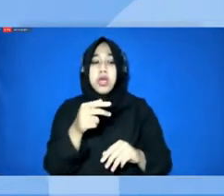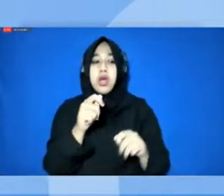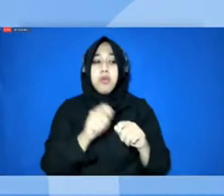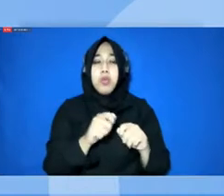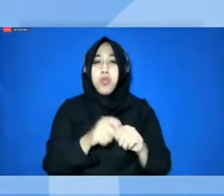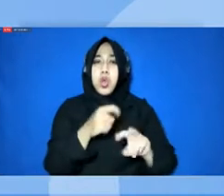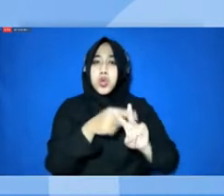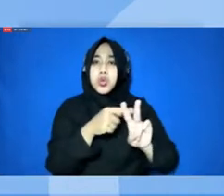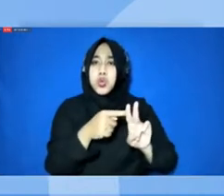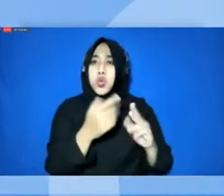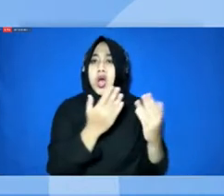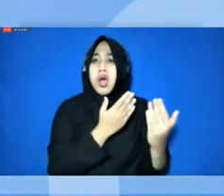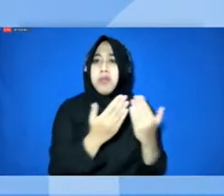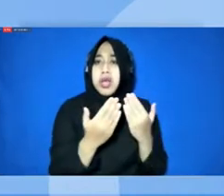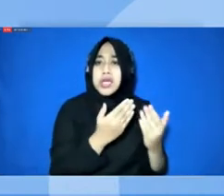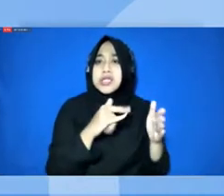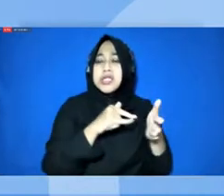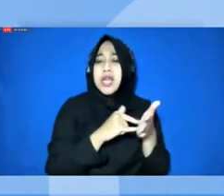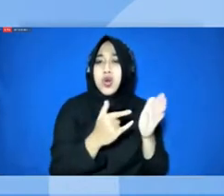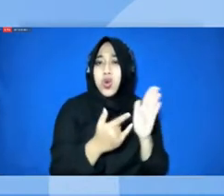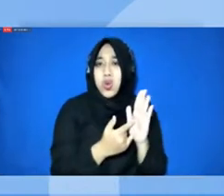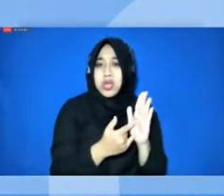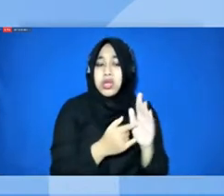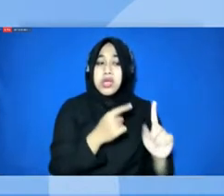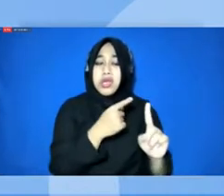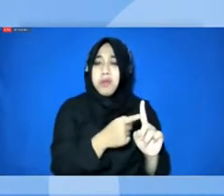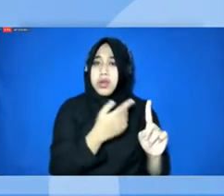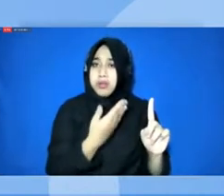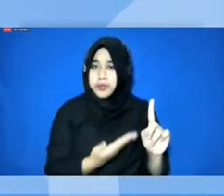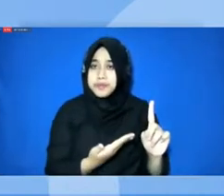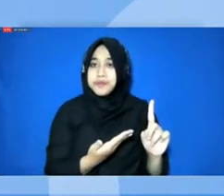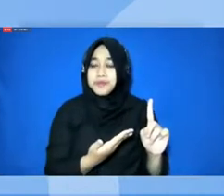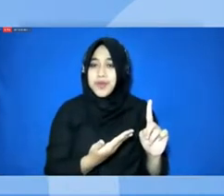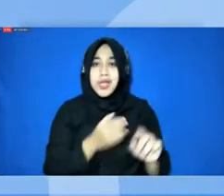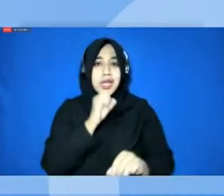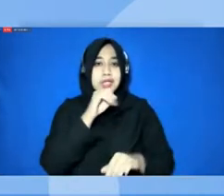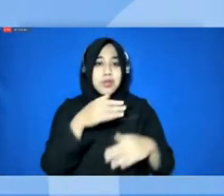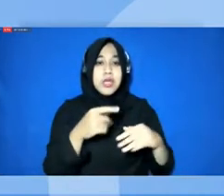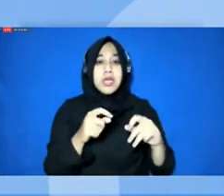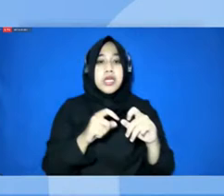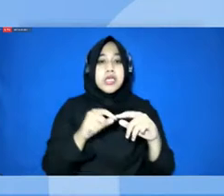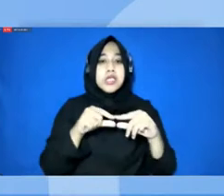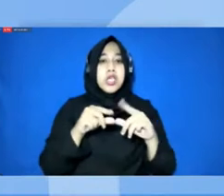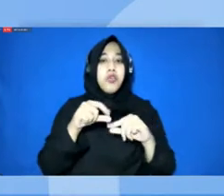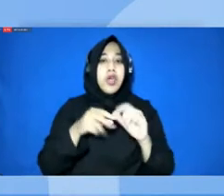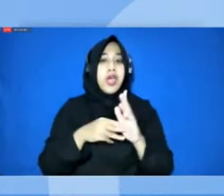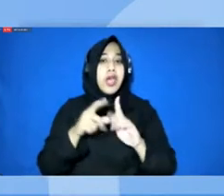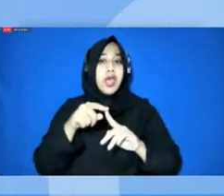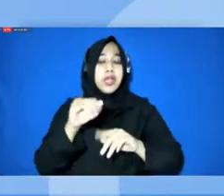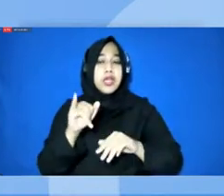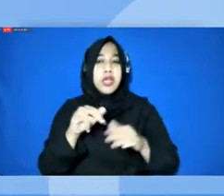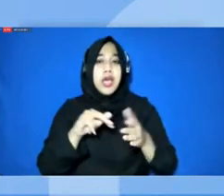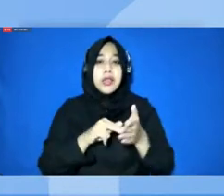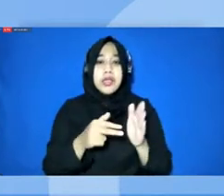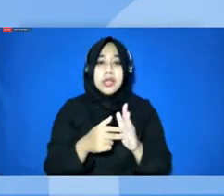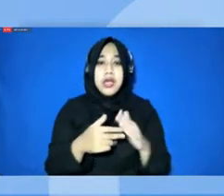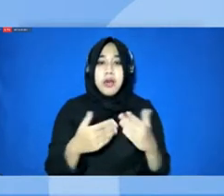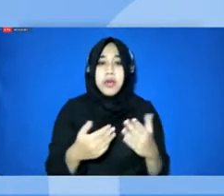dua aplikasi teknologi. Pertama itu apa yang disebut sebagai safe entry. Jadi safe entry itu